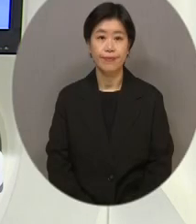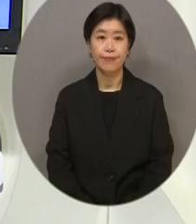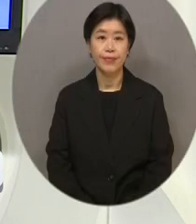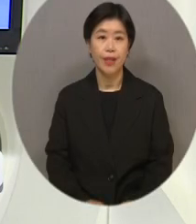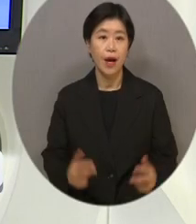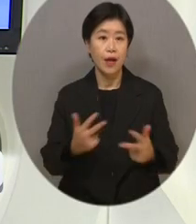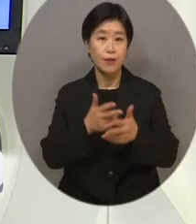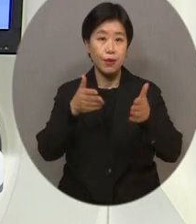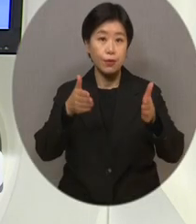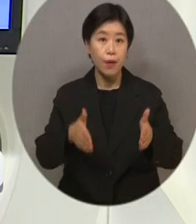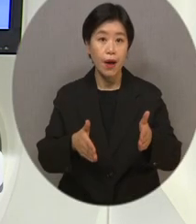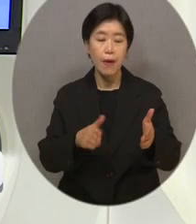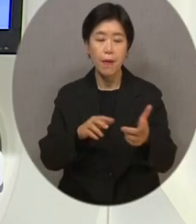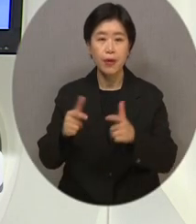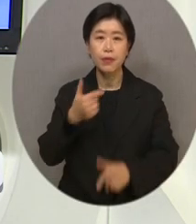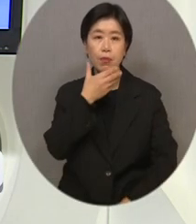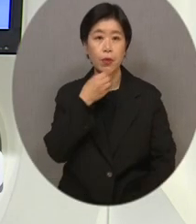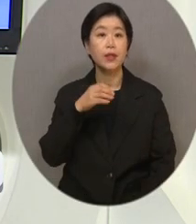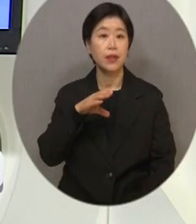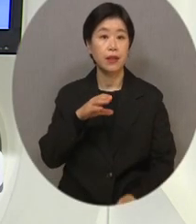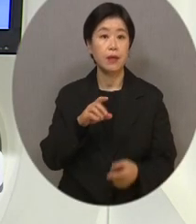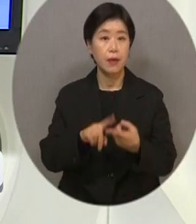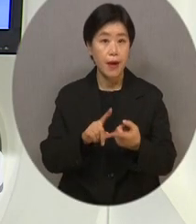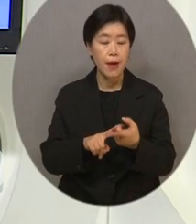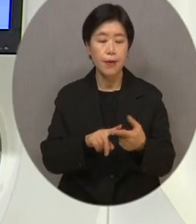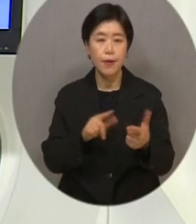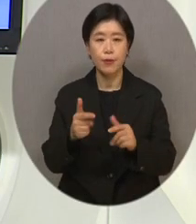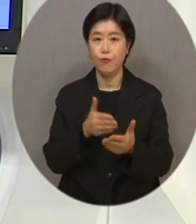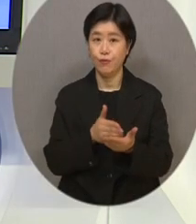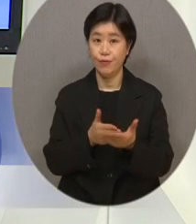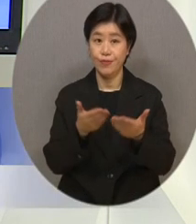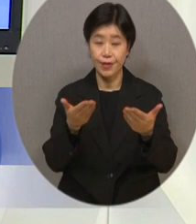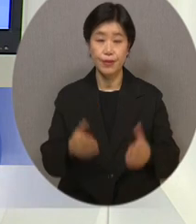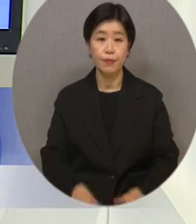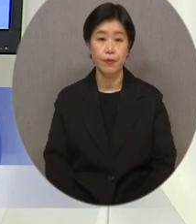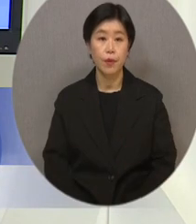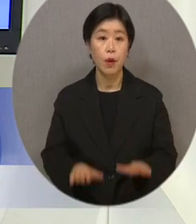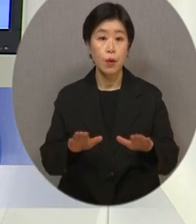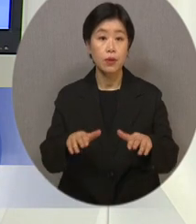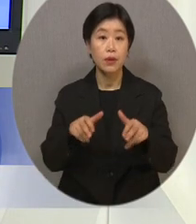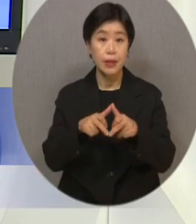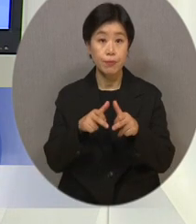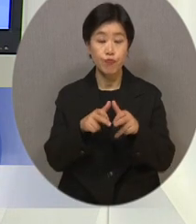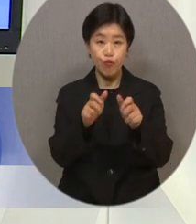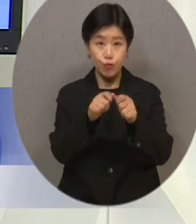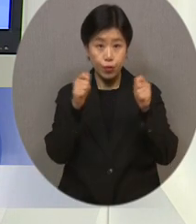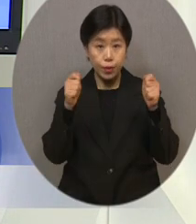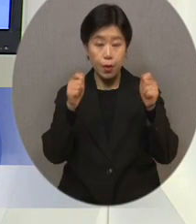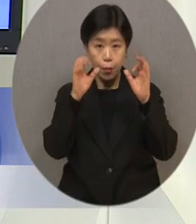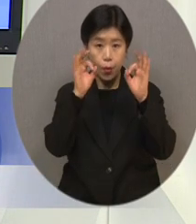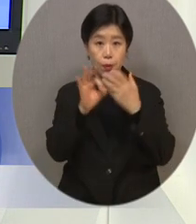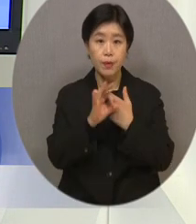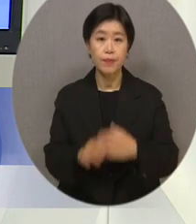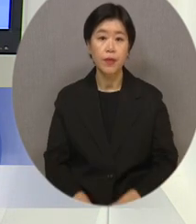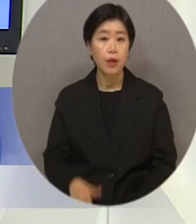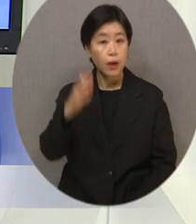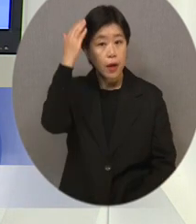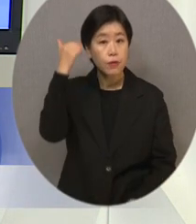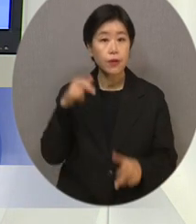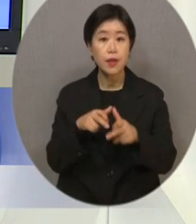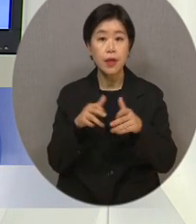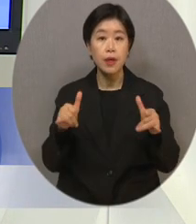한주간의 복직의 소식을 장애인 신문과 함께 만나봅니다 오늘 장애인 신문 1면에서 한국 장애인 문화